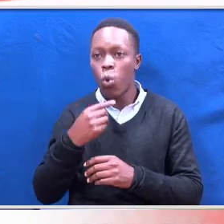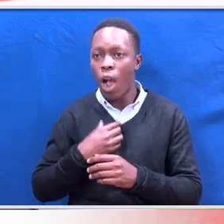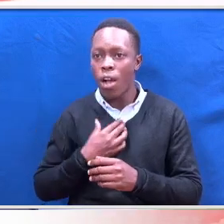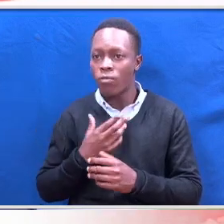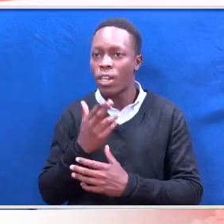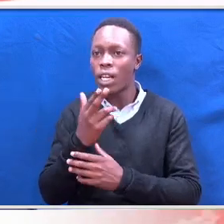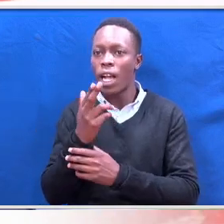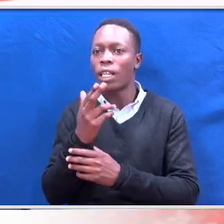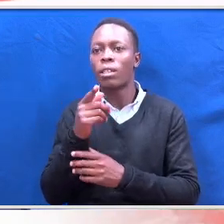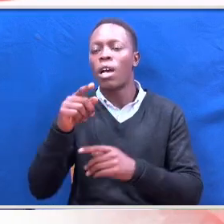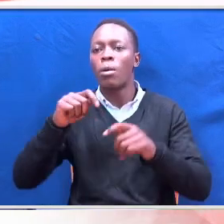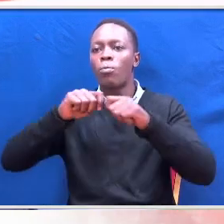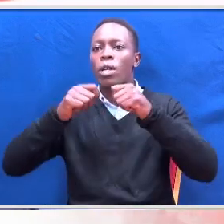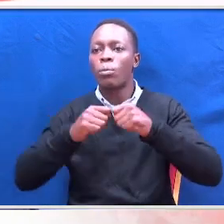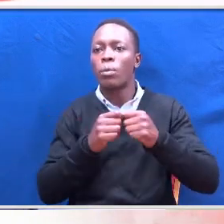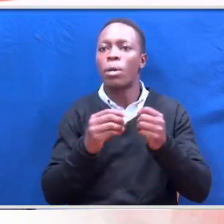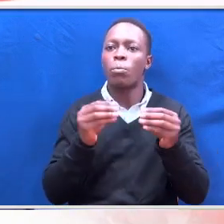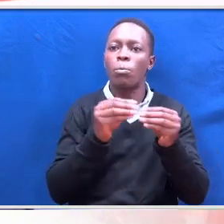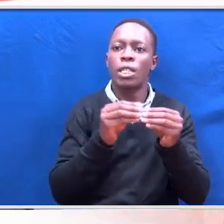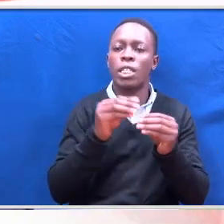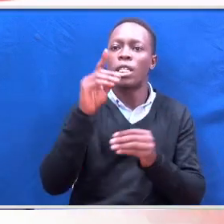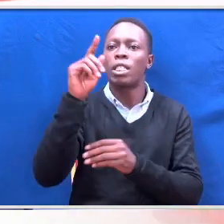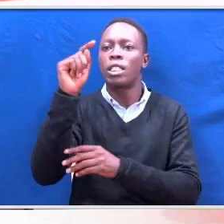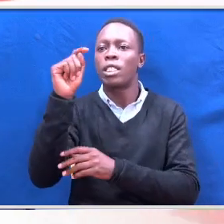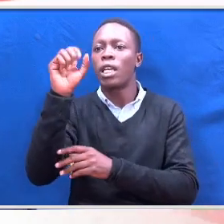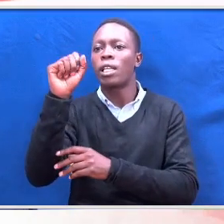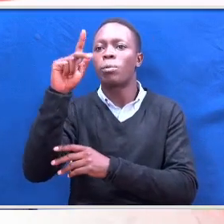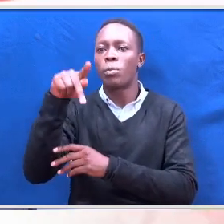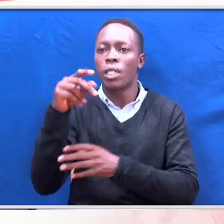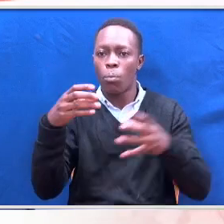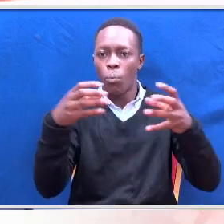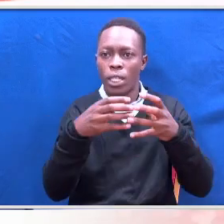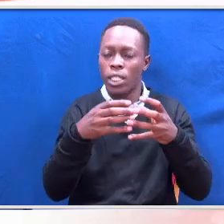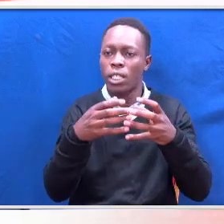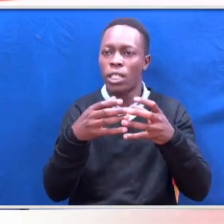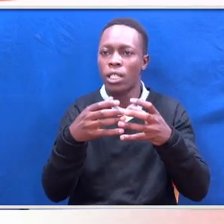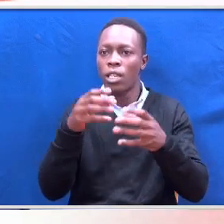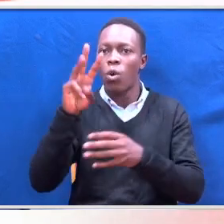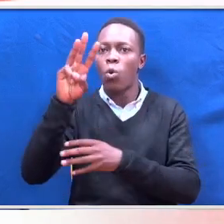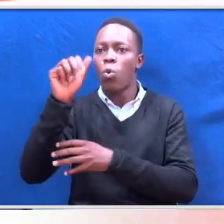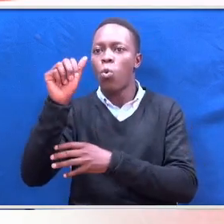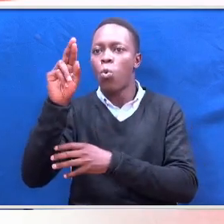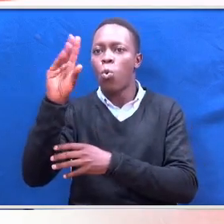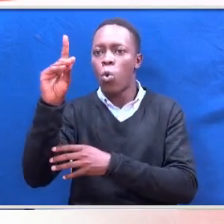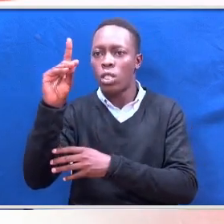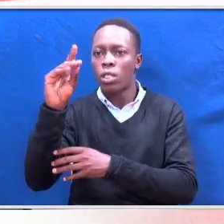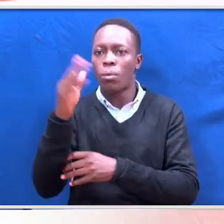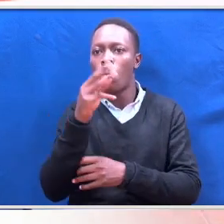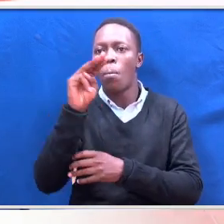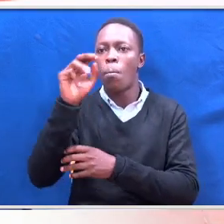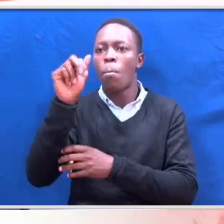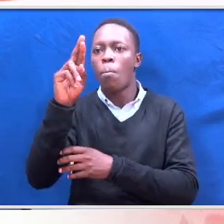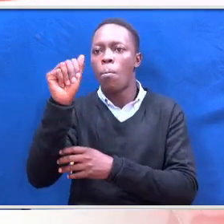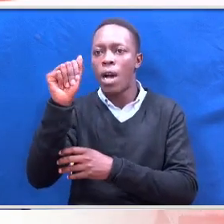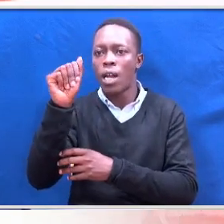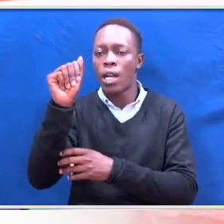Baratisha mkutano wa wanachama wa chama cha TSP ulioandaliwa katika wadi ya Chogoria, jimbo la Mara, kaunti ya